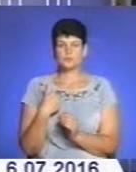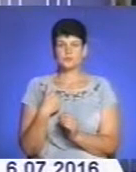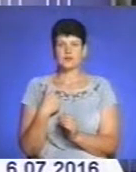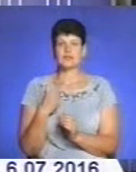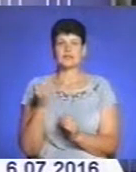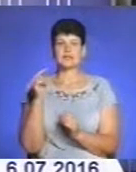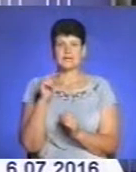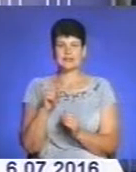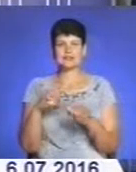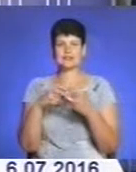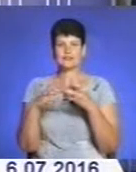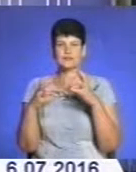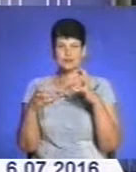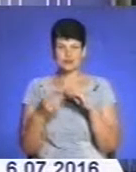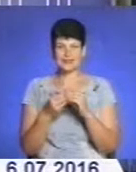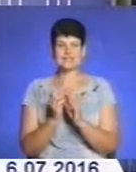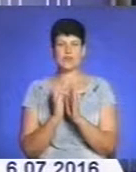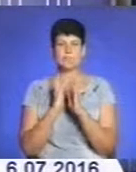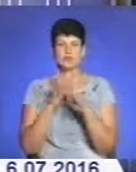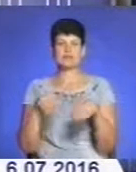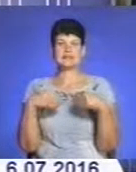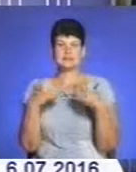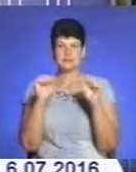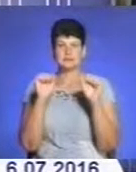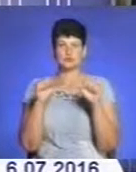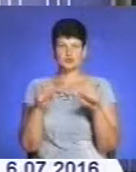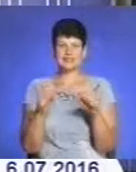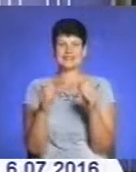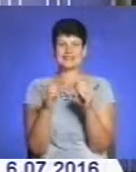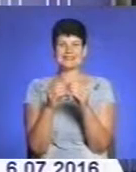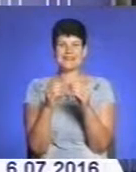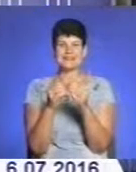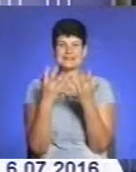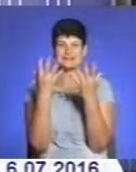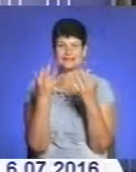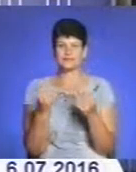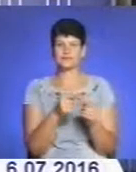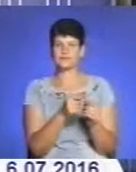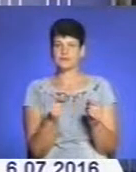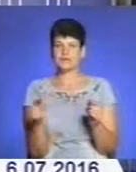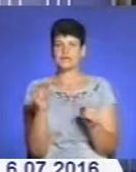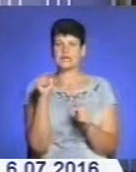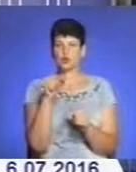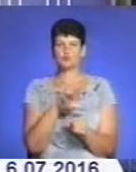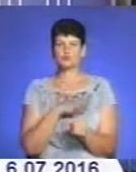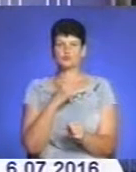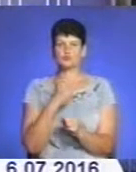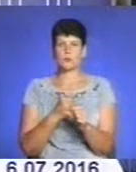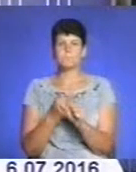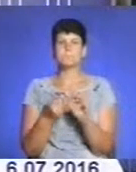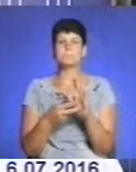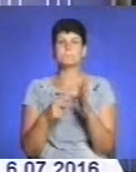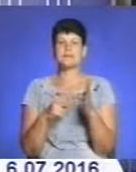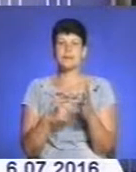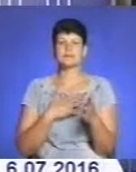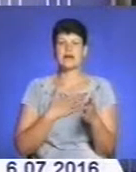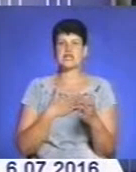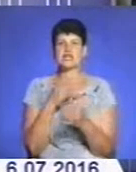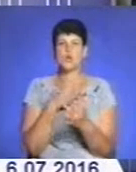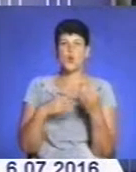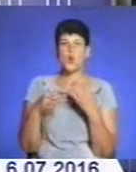резолюції мітингу дали можновладцям 10 днів для того, щоб був напрацьований план нашої консультації,